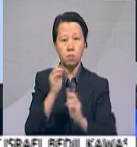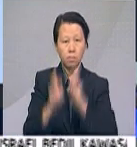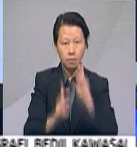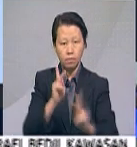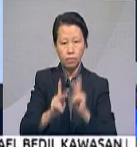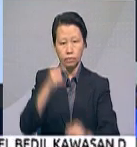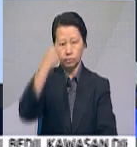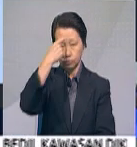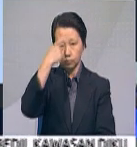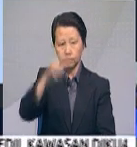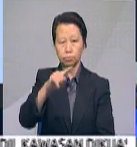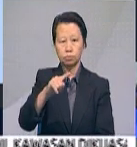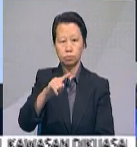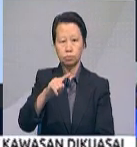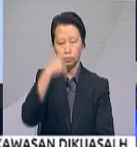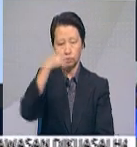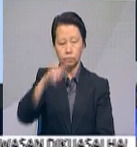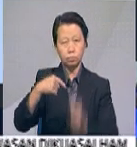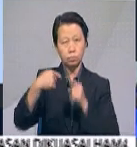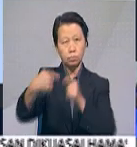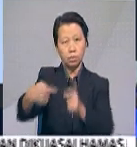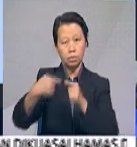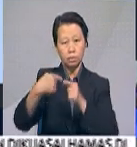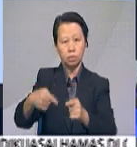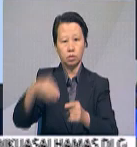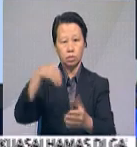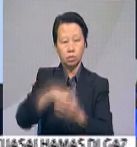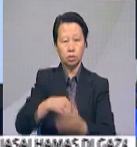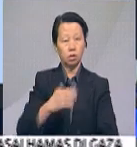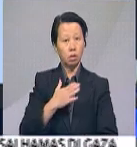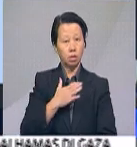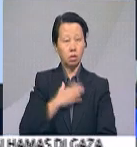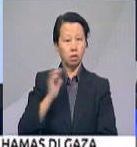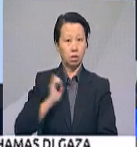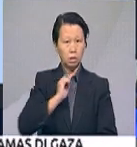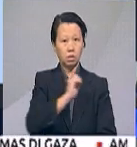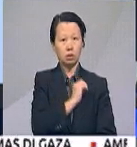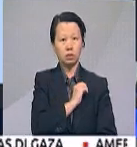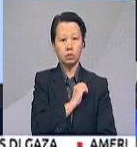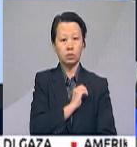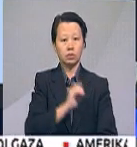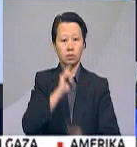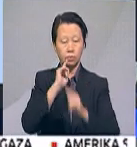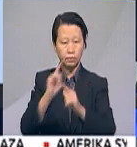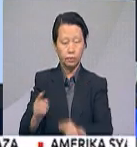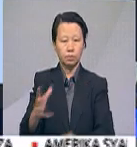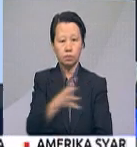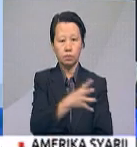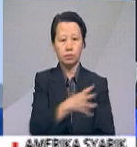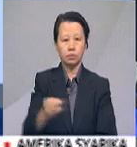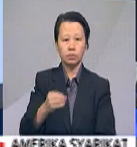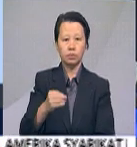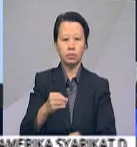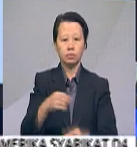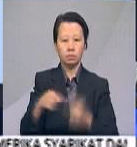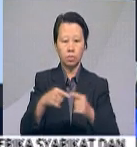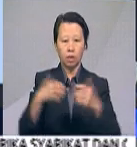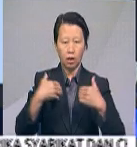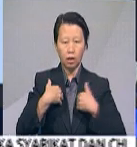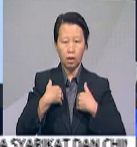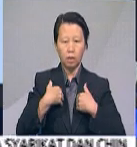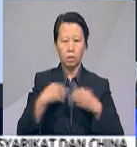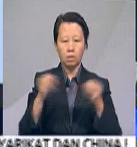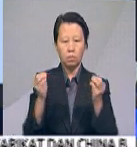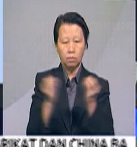to argue in our favor at this forum. And when you have more people, you